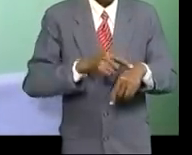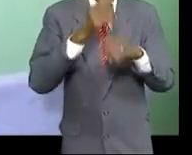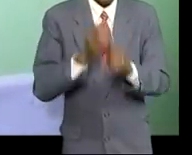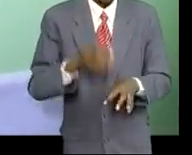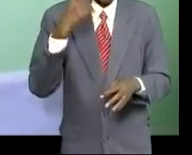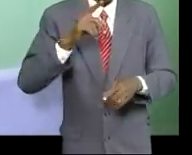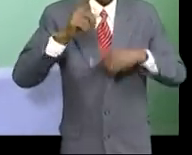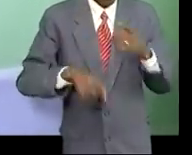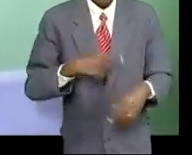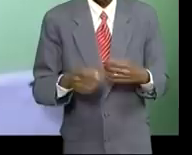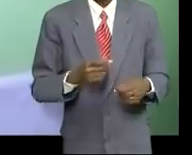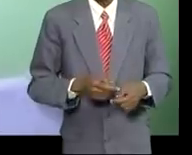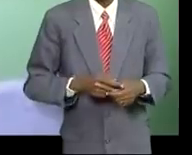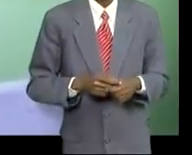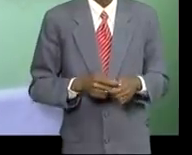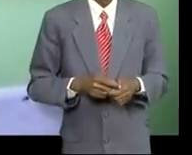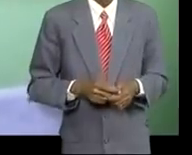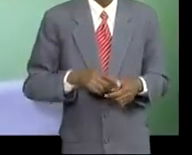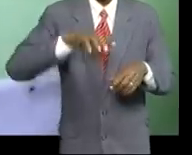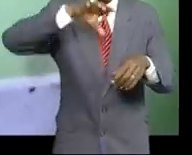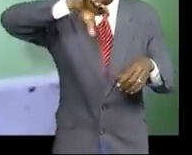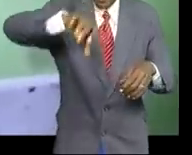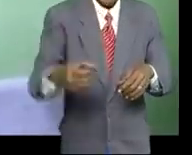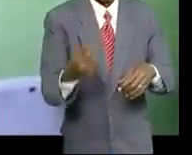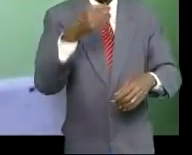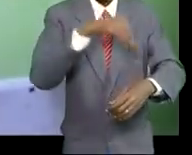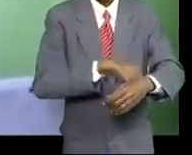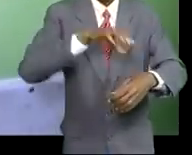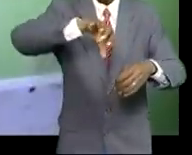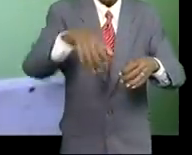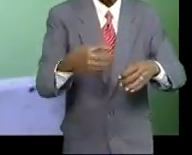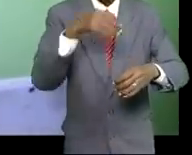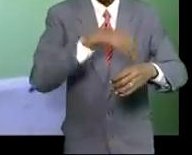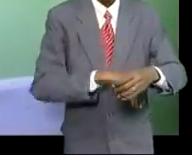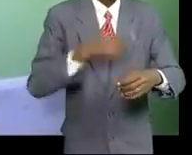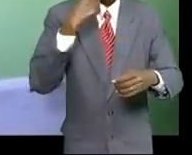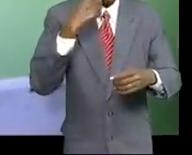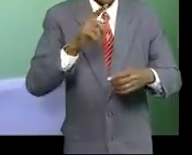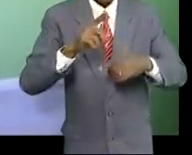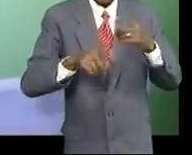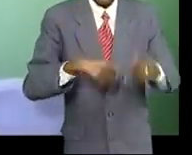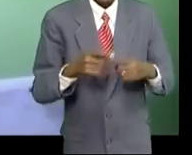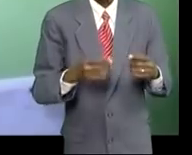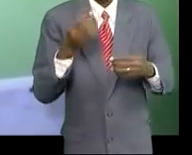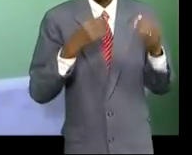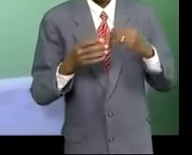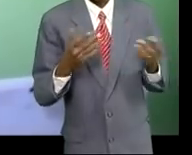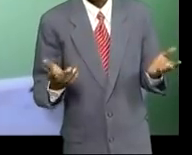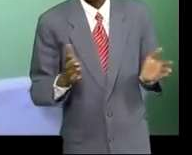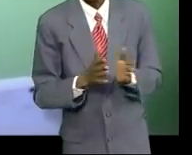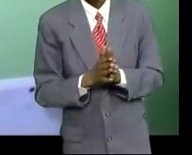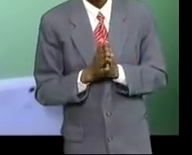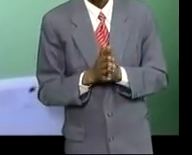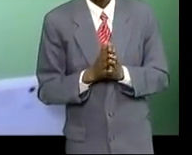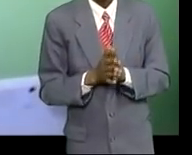du Sud-Ubangi. Nous sommes le premier comptoir qui sommes installés au Sud-Ubangi. Nous sommes l'une des premières sociétés minières qui sommes installées au Sud-Ubangi. Nous allons recevoir